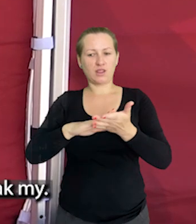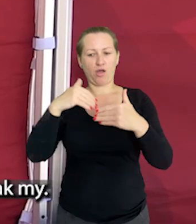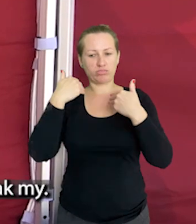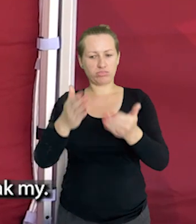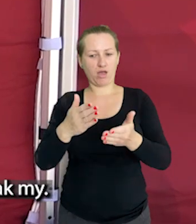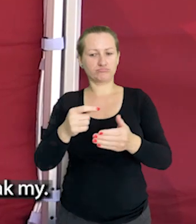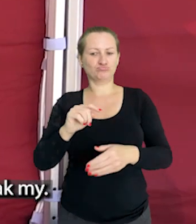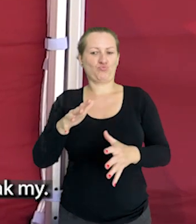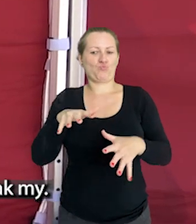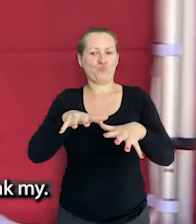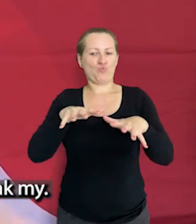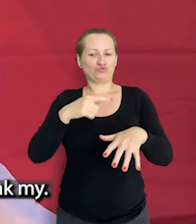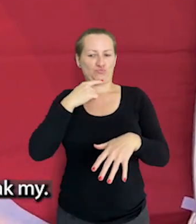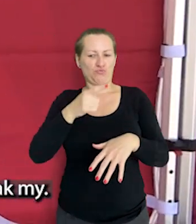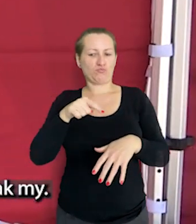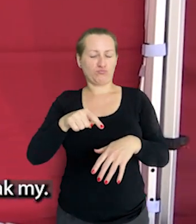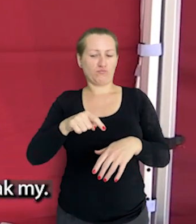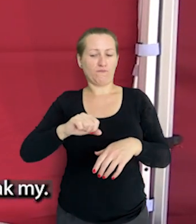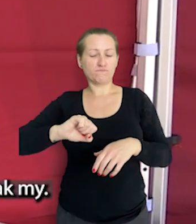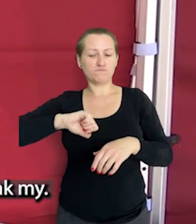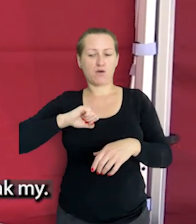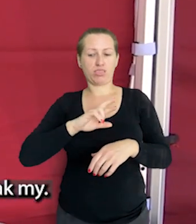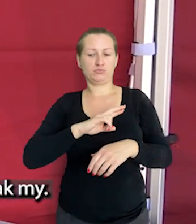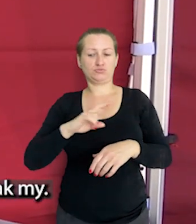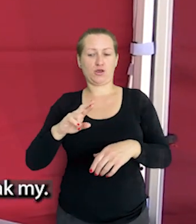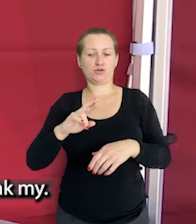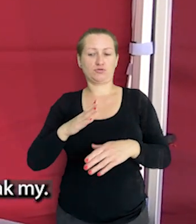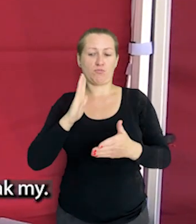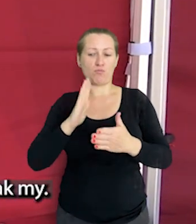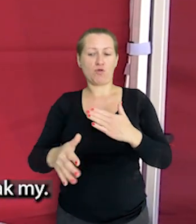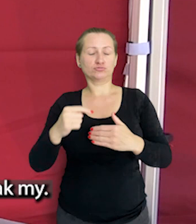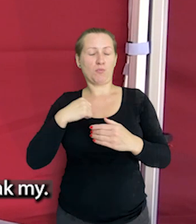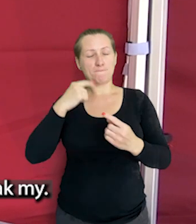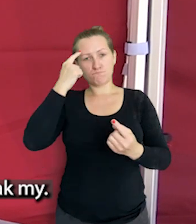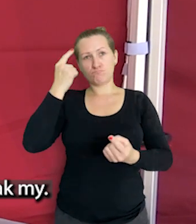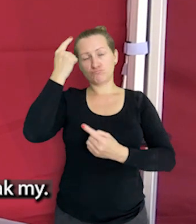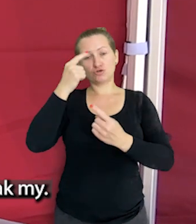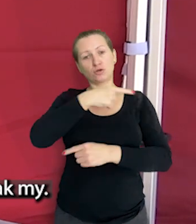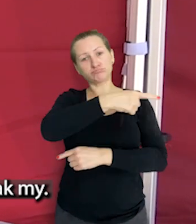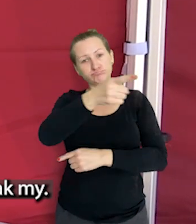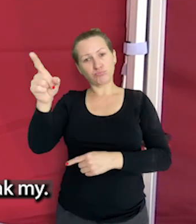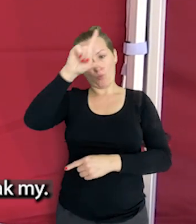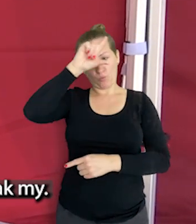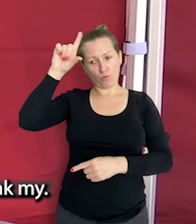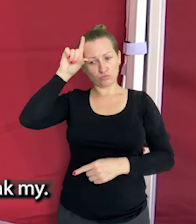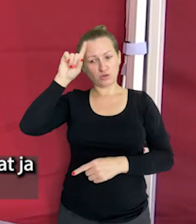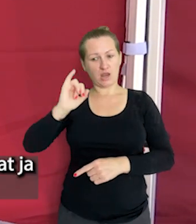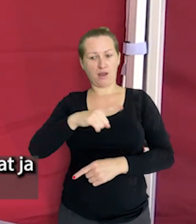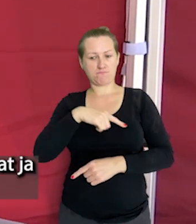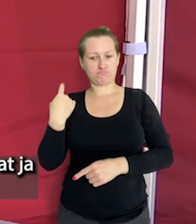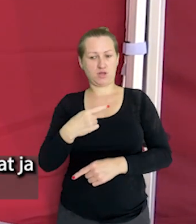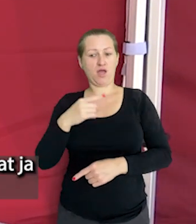sprawa. Co tu dużo i mówić, no to jest fajne, fajna rzecz, że się po prostu myśli o ludziach takich jak